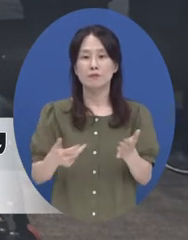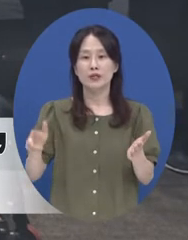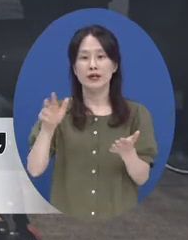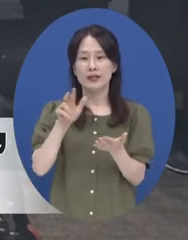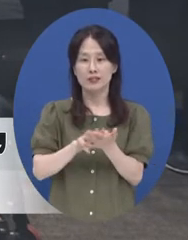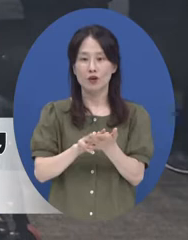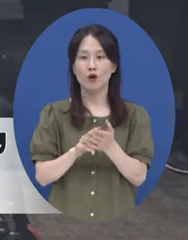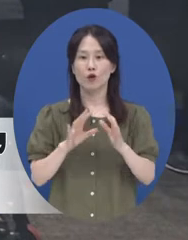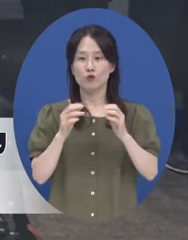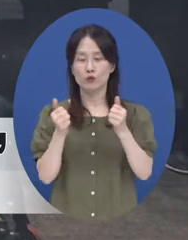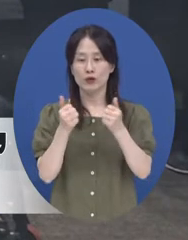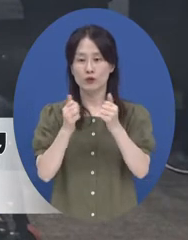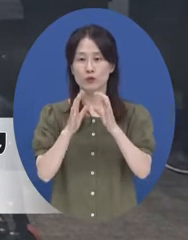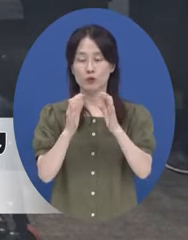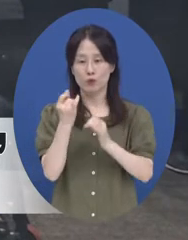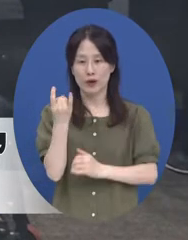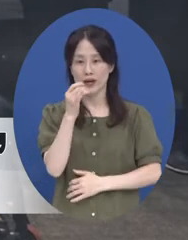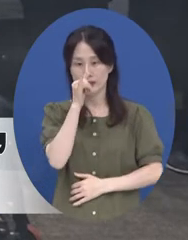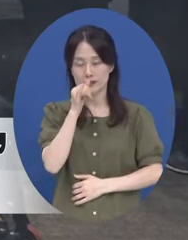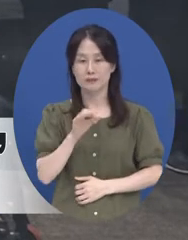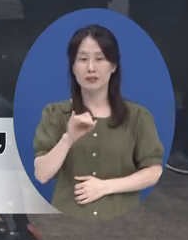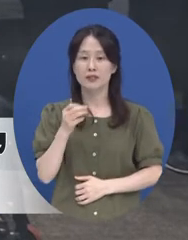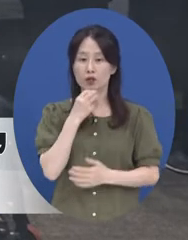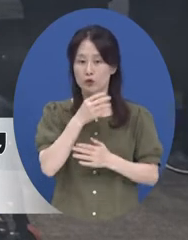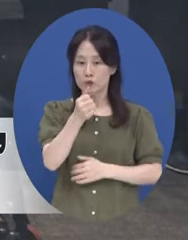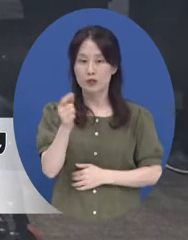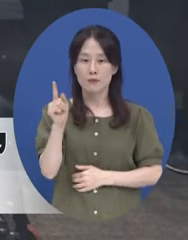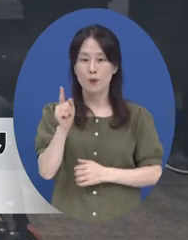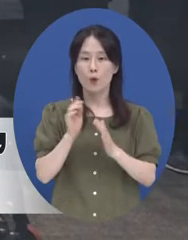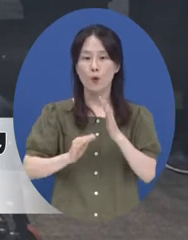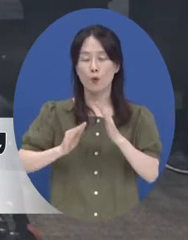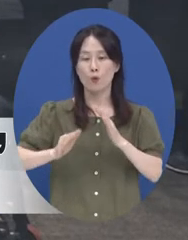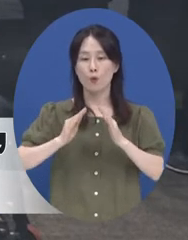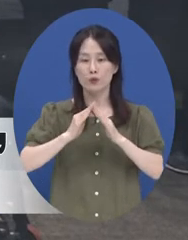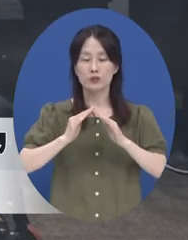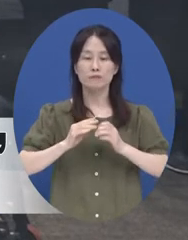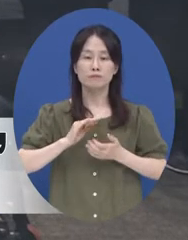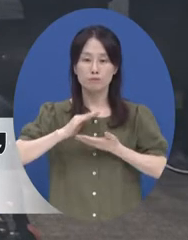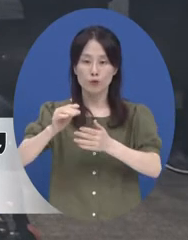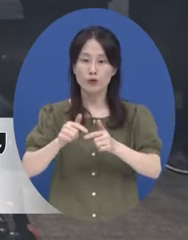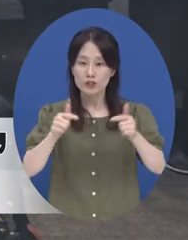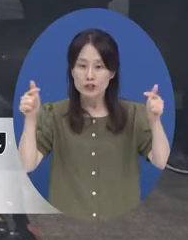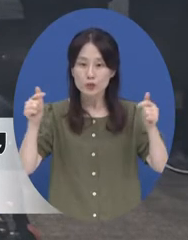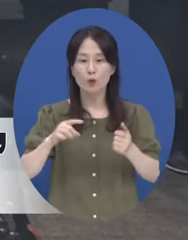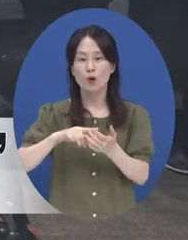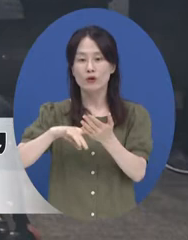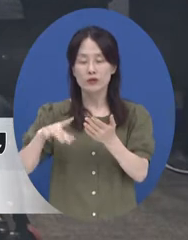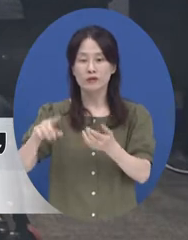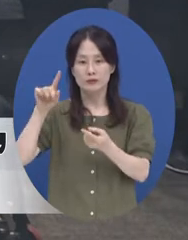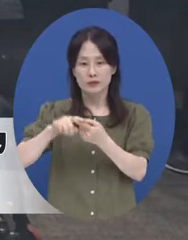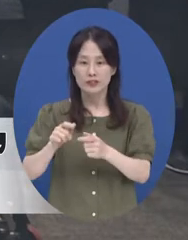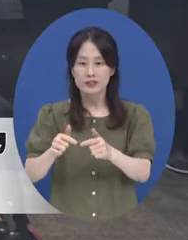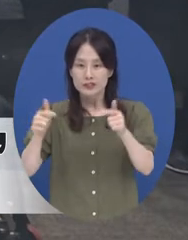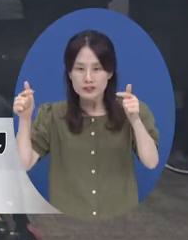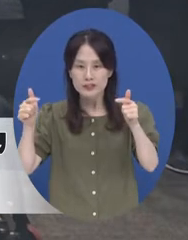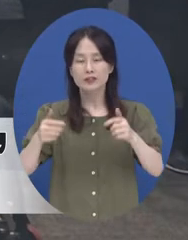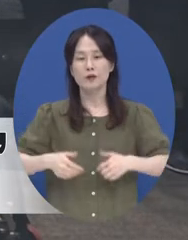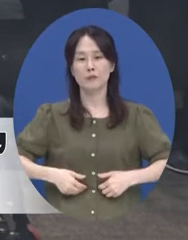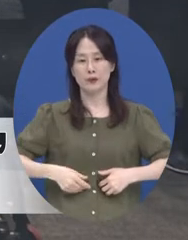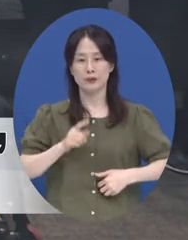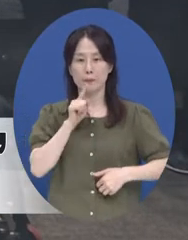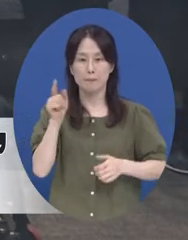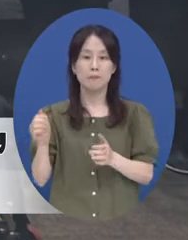토론회가 열렸습니다. 이재명 경기도지사는 공공주택의 공급 확대와 비필수 부동산에 대한 조세 부담을 늘려야